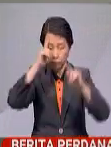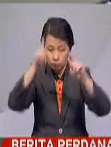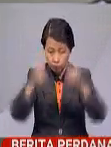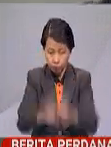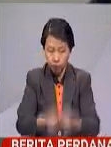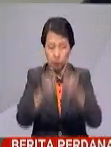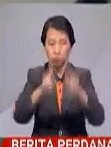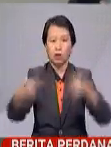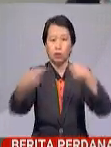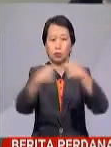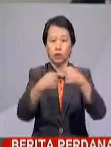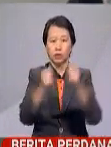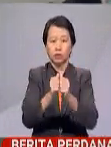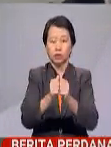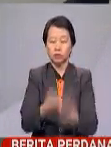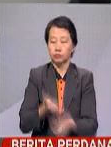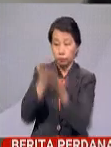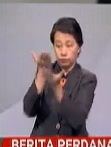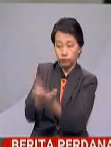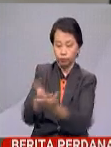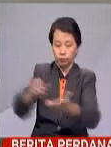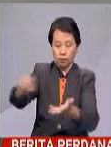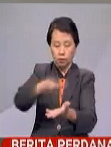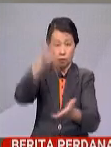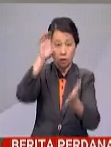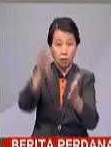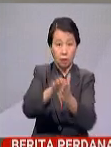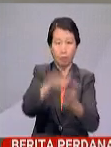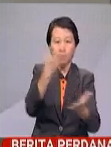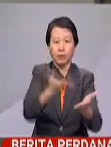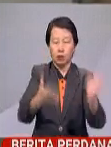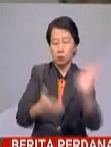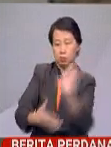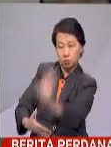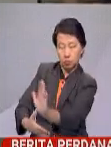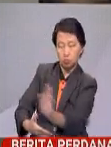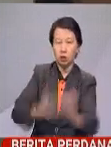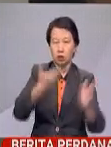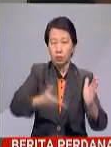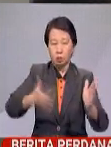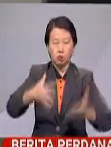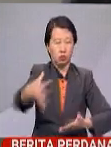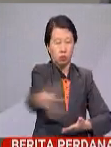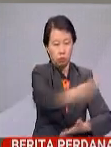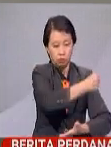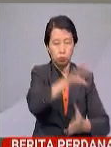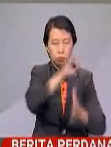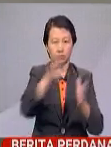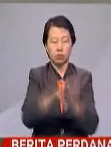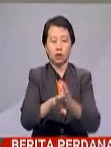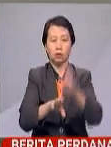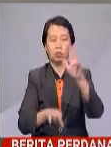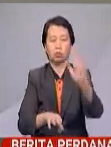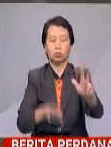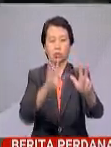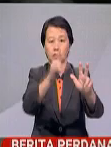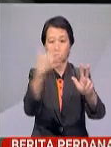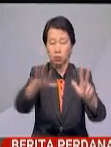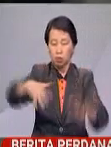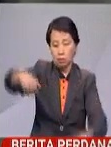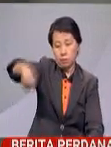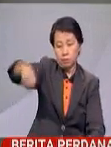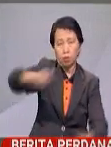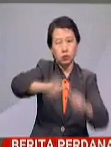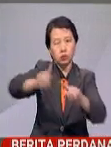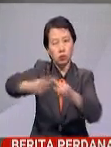dipersetujui pihak pendakwaan dengan mengemukakan salinan gambar barangan terbabit. Barangan disita itu termasuk 315 beg tangan